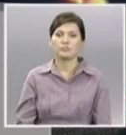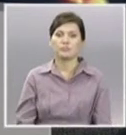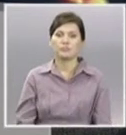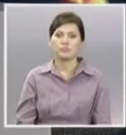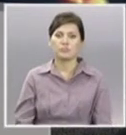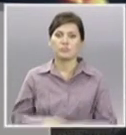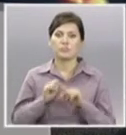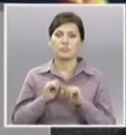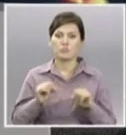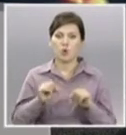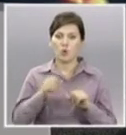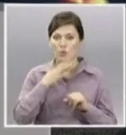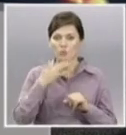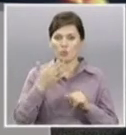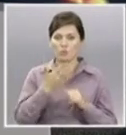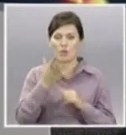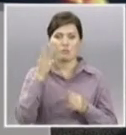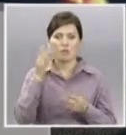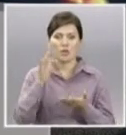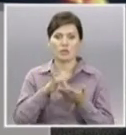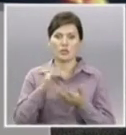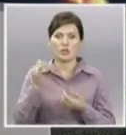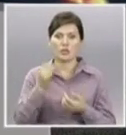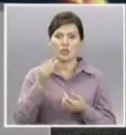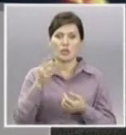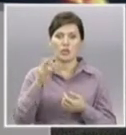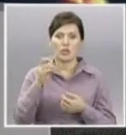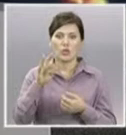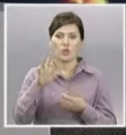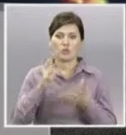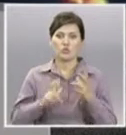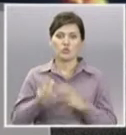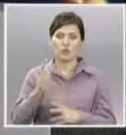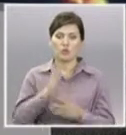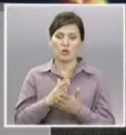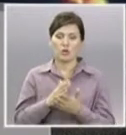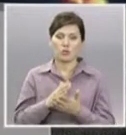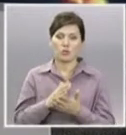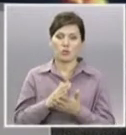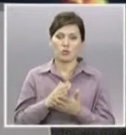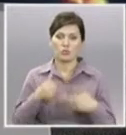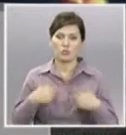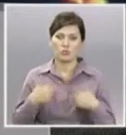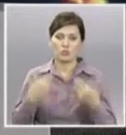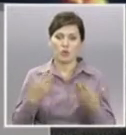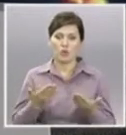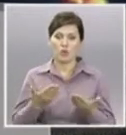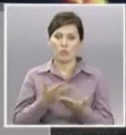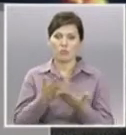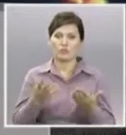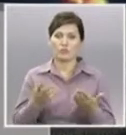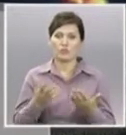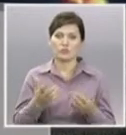тыс деп. Олардың барлығын біз Алматы қаласында тарих және этнология деген институт бар. Осыларға ұсыныс ретінде береміз. Міне